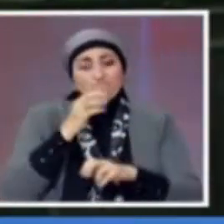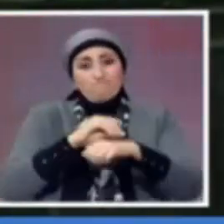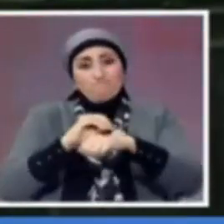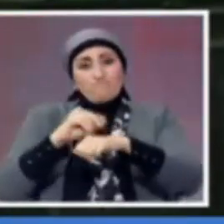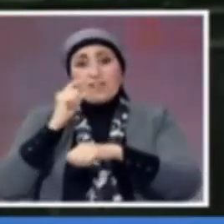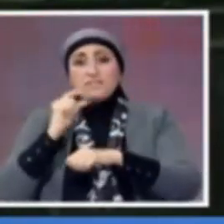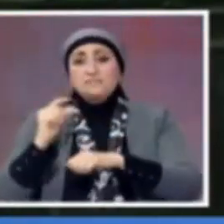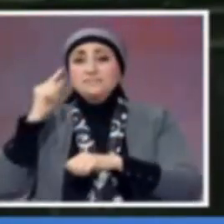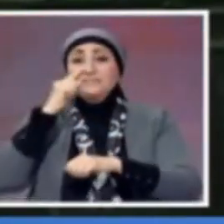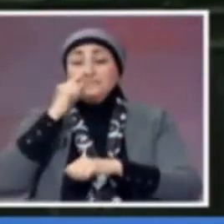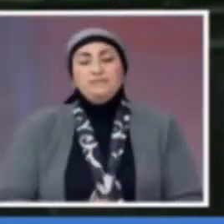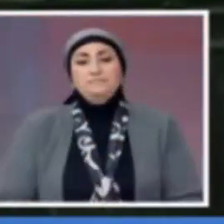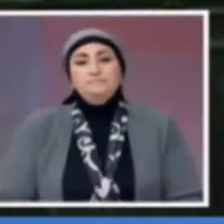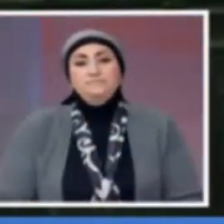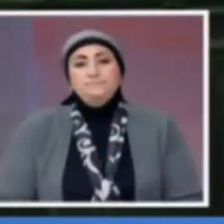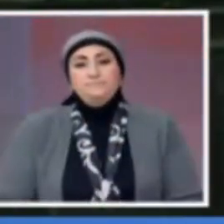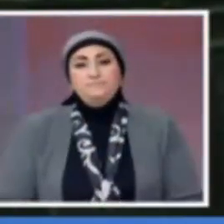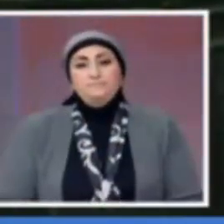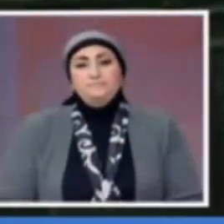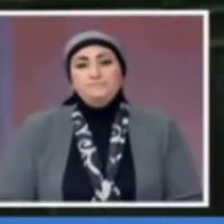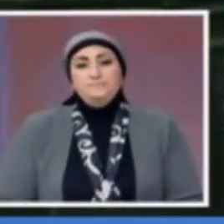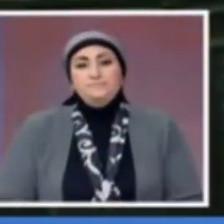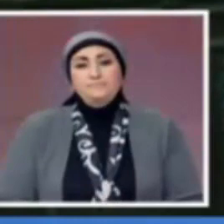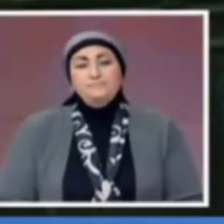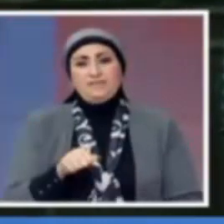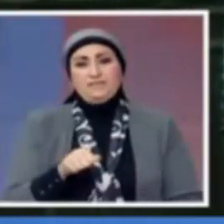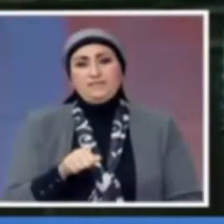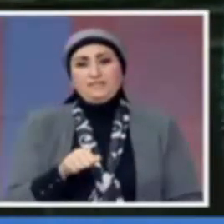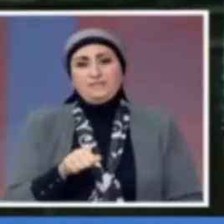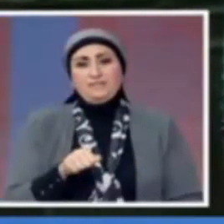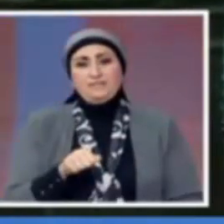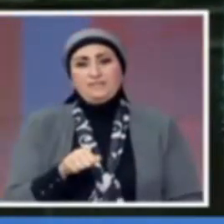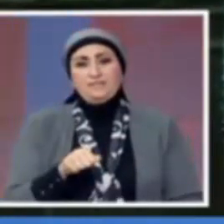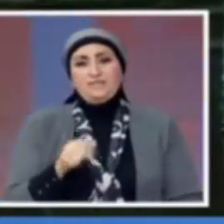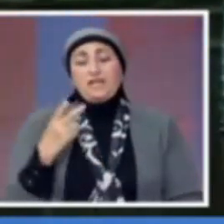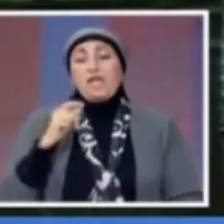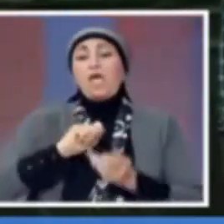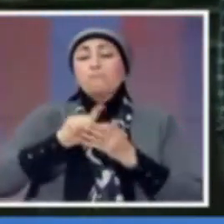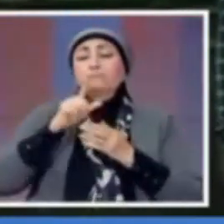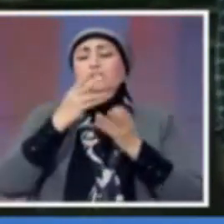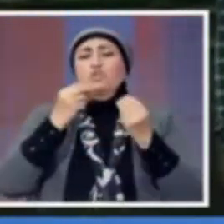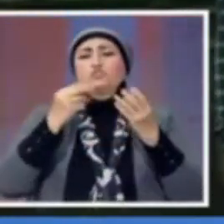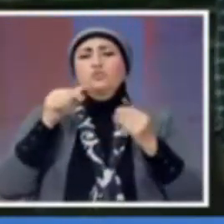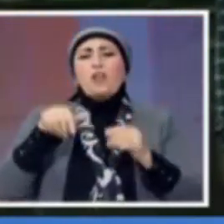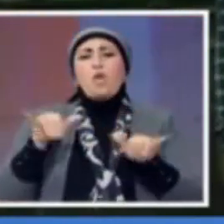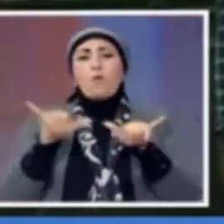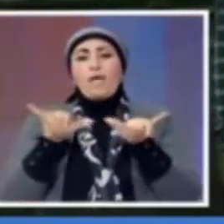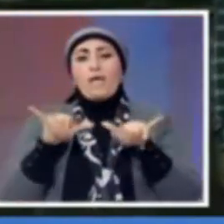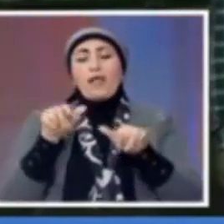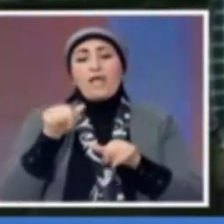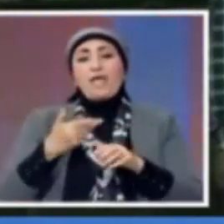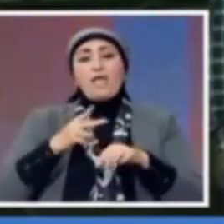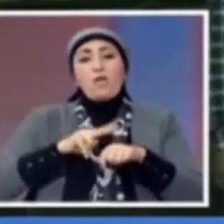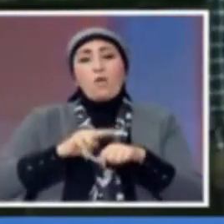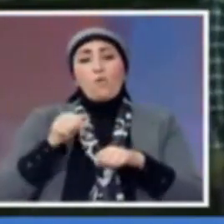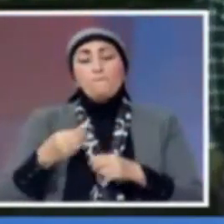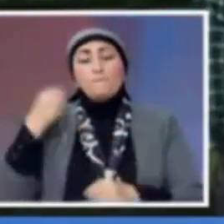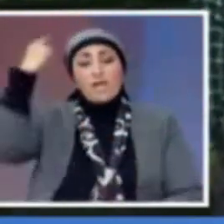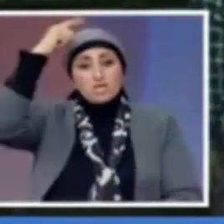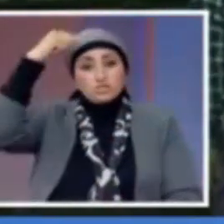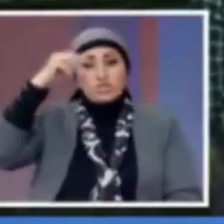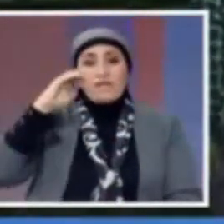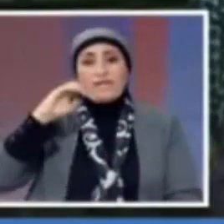للمزيد أكثر عمرو، دعنا نقترب من إطلاق وزارة الأوقاف للعديد من الرسائل الدعوية عبر منصتها الإلكترونية مع الشيخ جابر